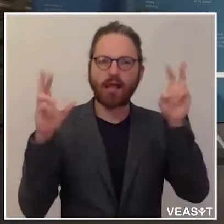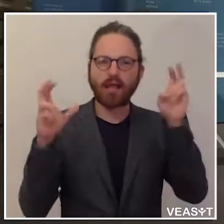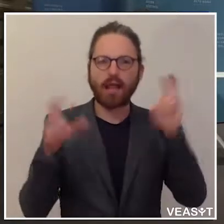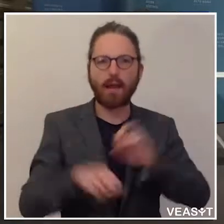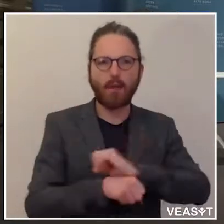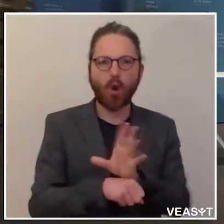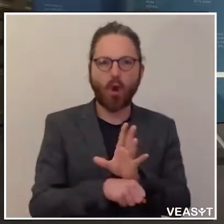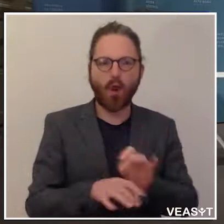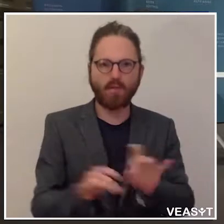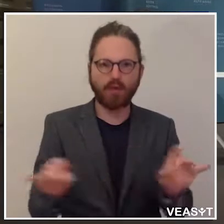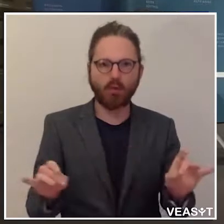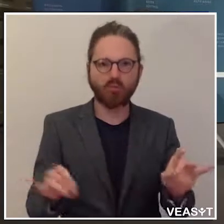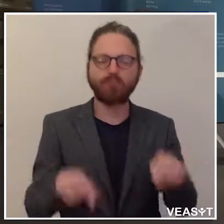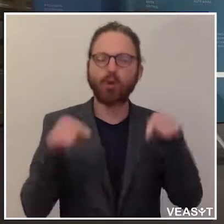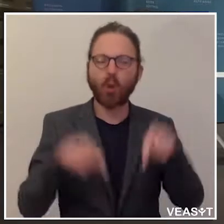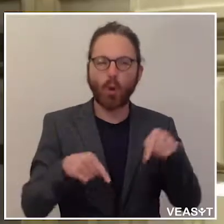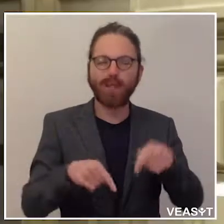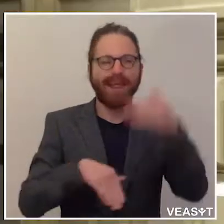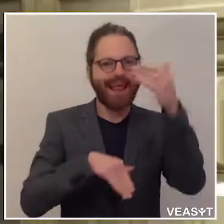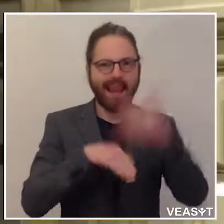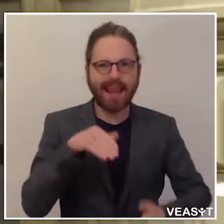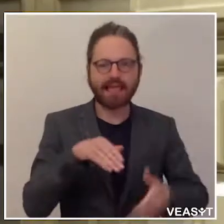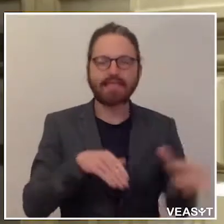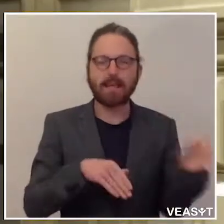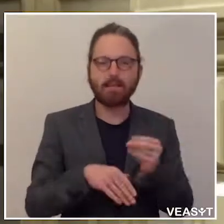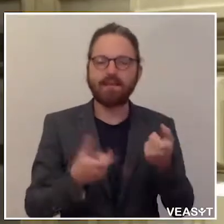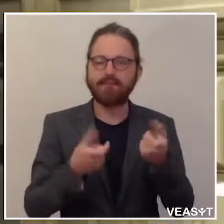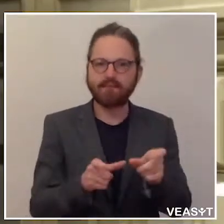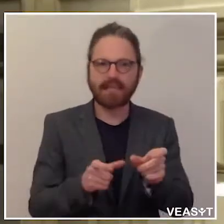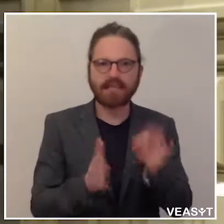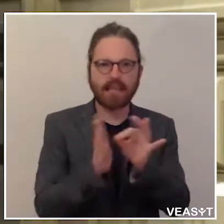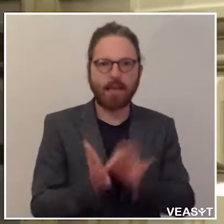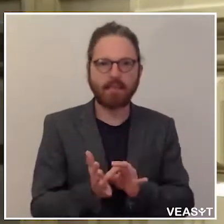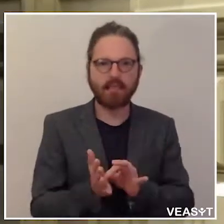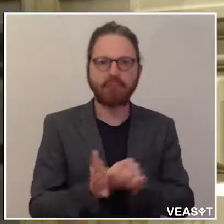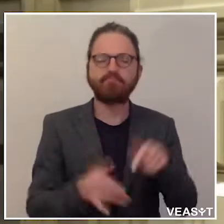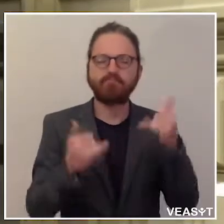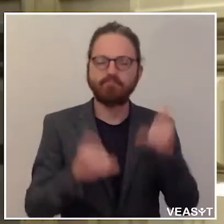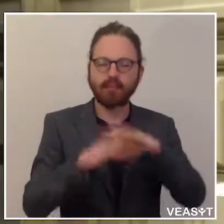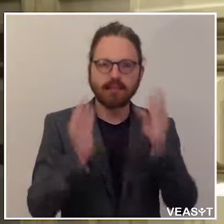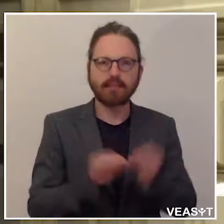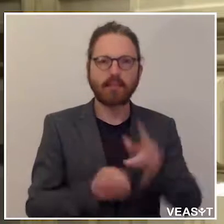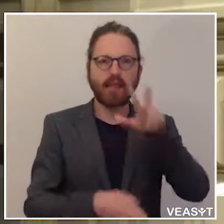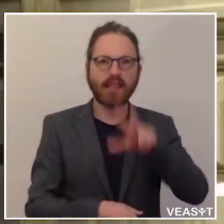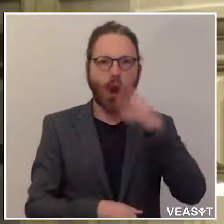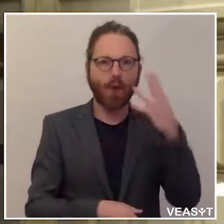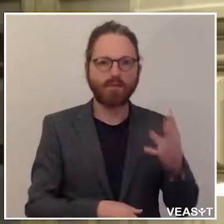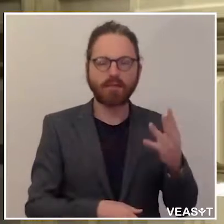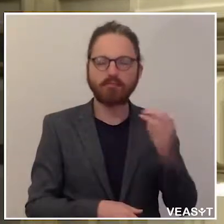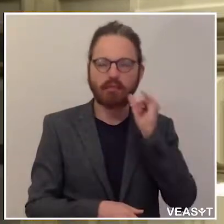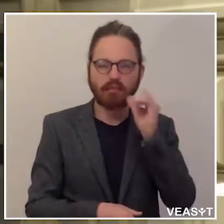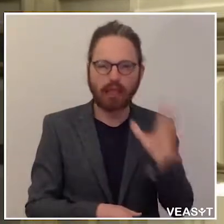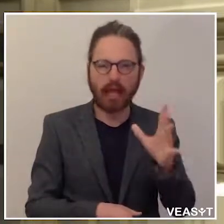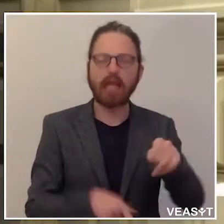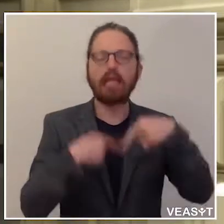no insensate e steve smith fix tom in sight cambia brian fiat man of the